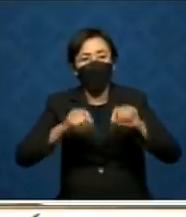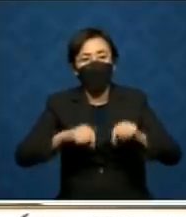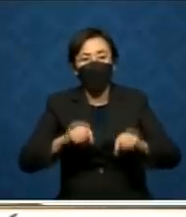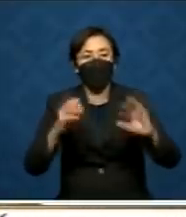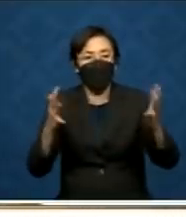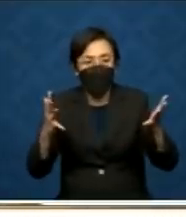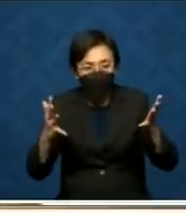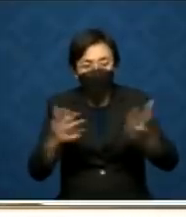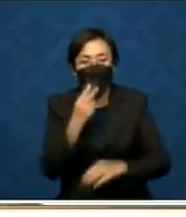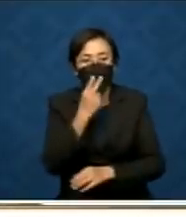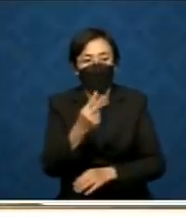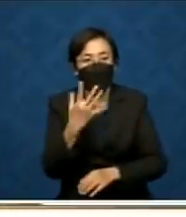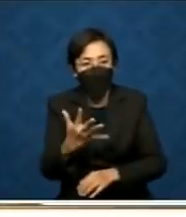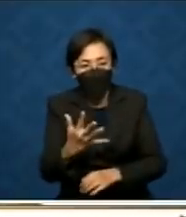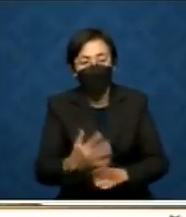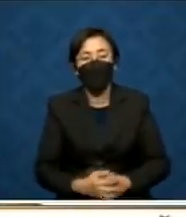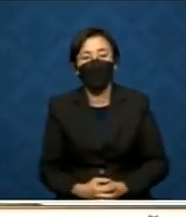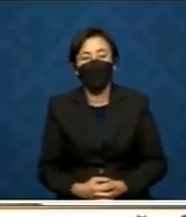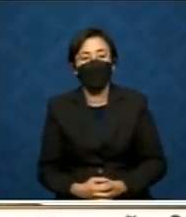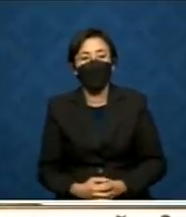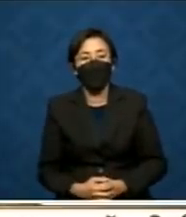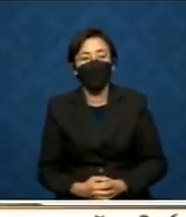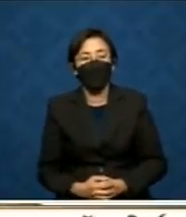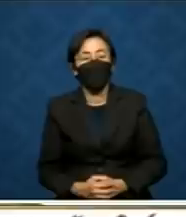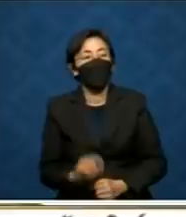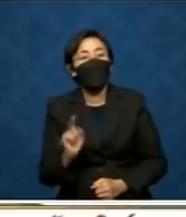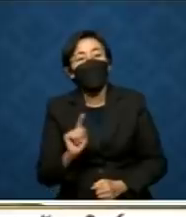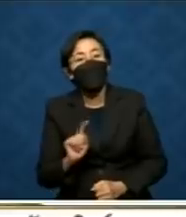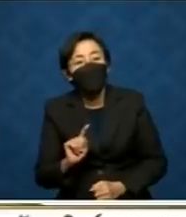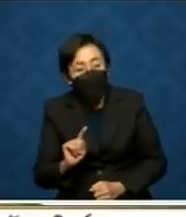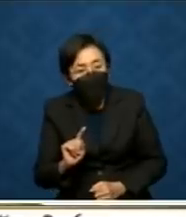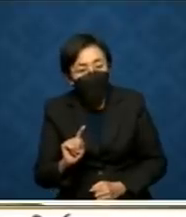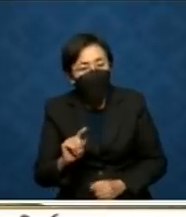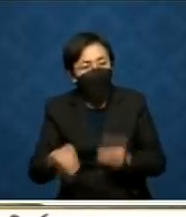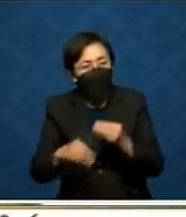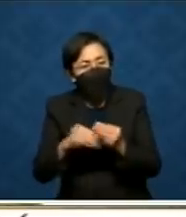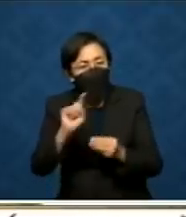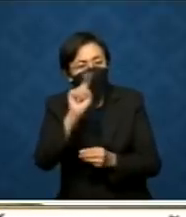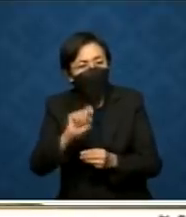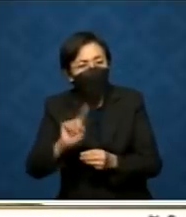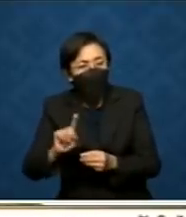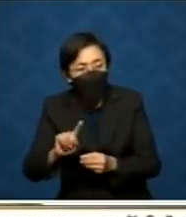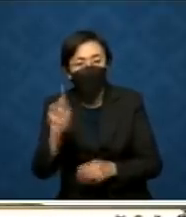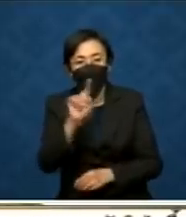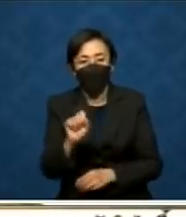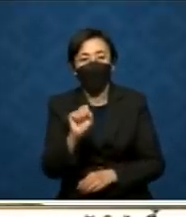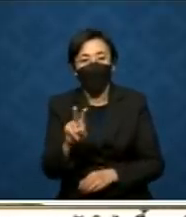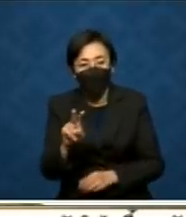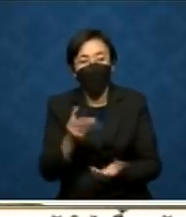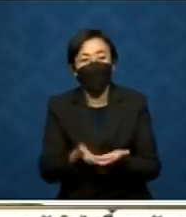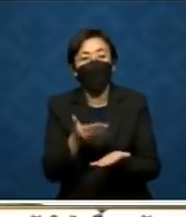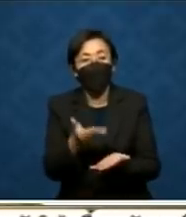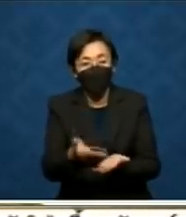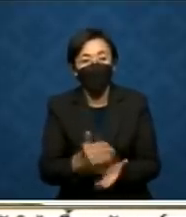ไม่เห็นแก่แล้วยังไงเห็นพี่เค้าต่อมาตั้งชื่อแบบเนี่ยซื้อกัน